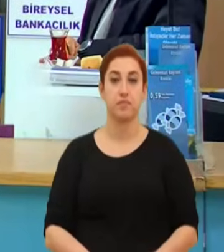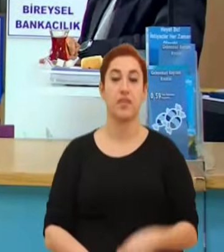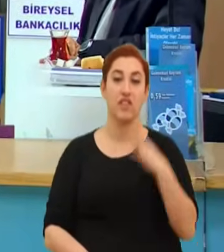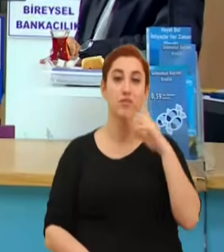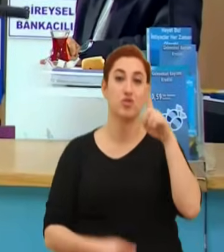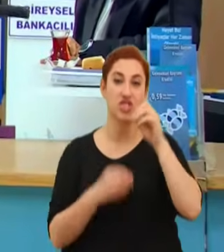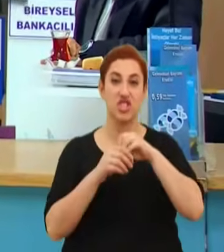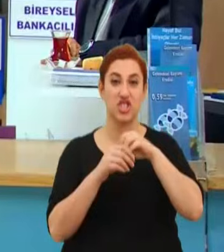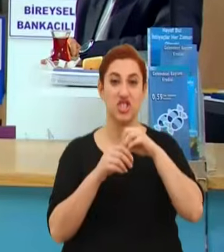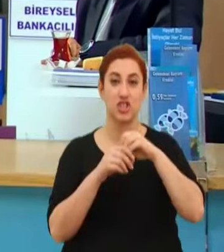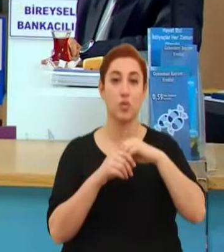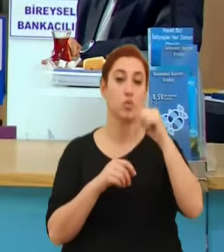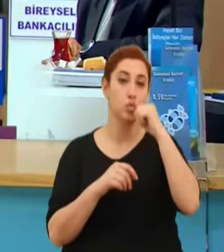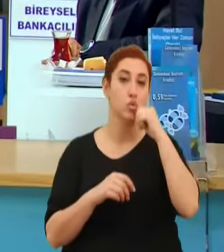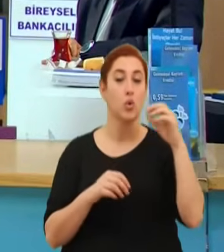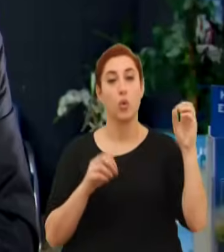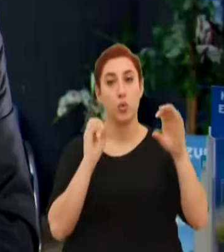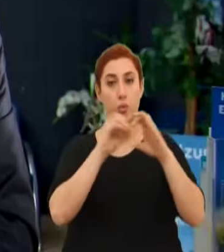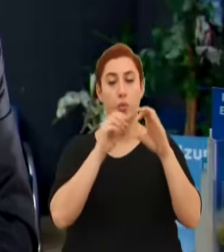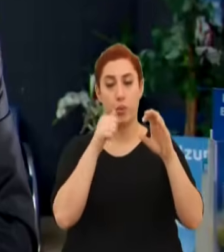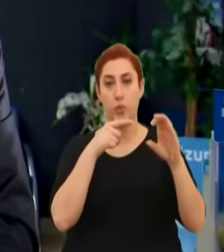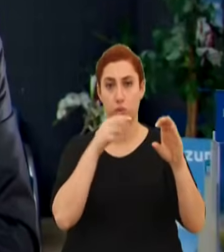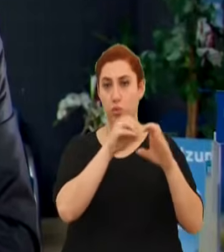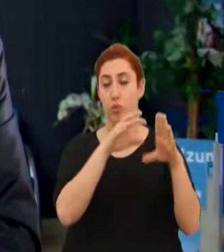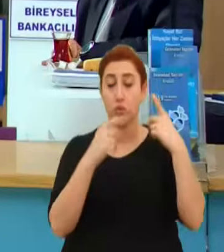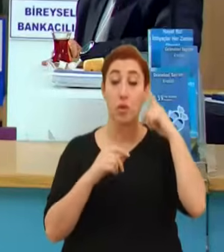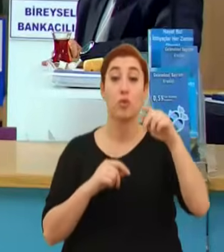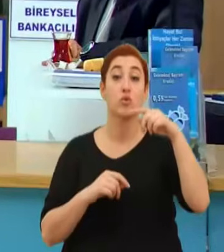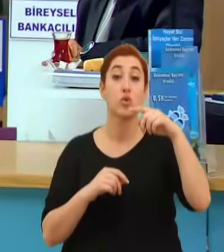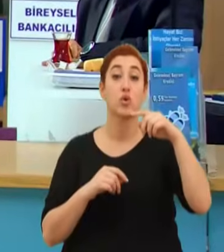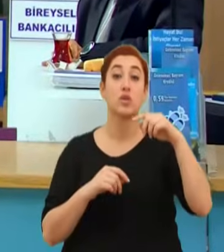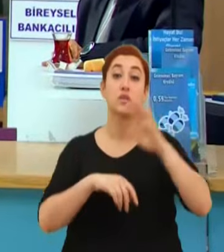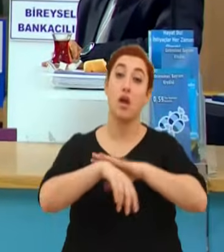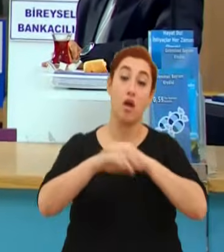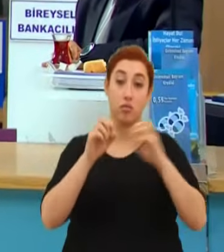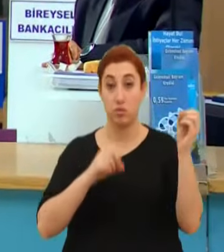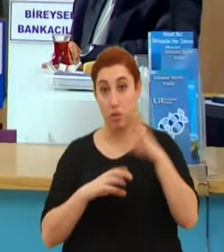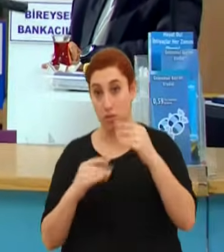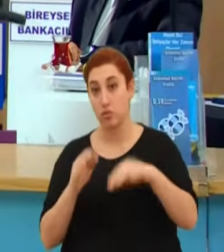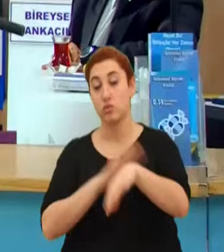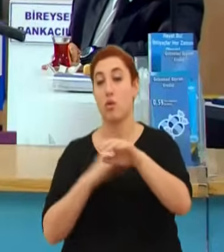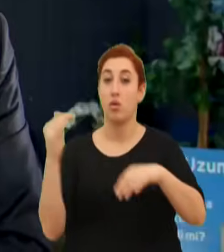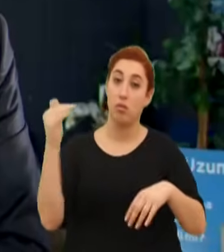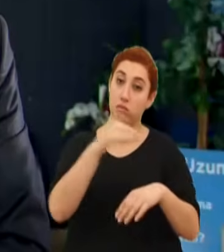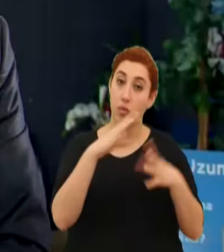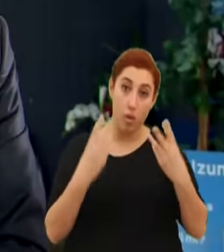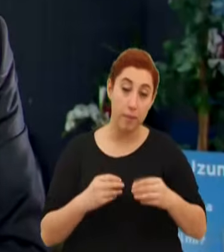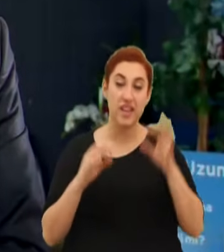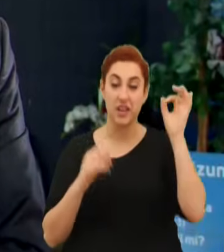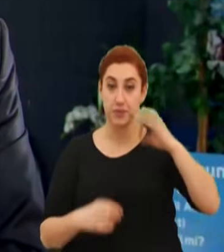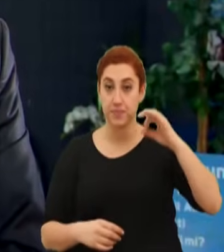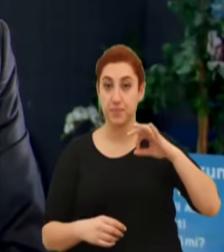efendim bunun içinden su aktığını düşünün. Ama bu su sağa da akıyor olabilir, sola da akıyor olabilir.